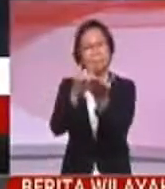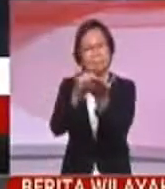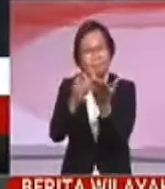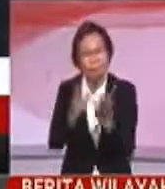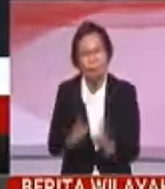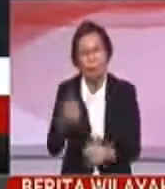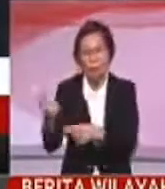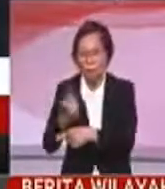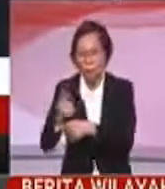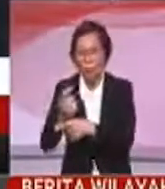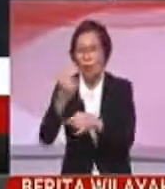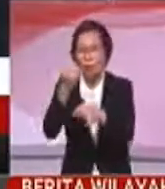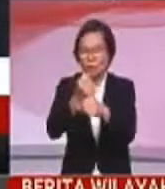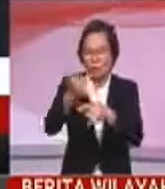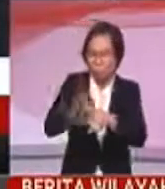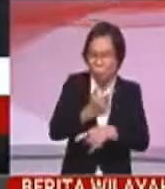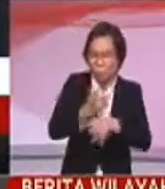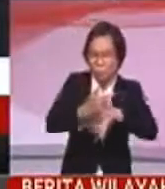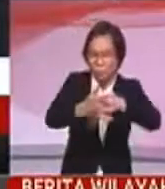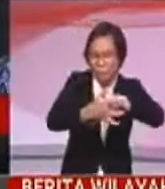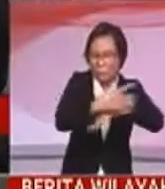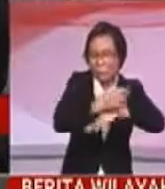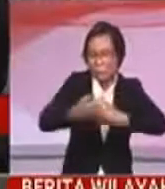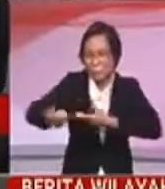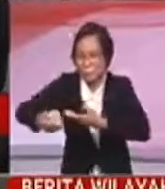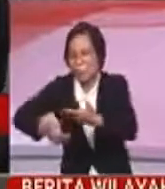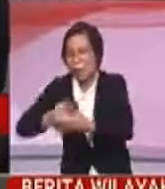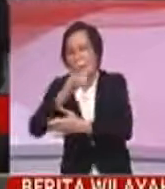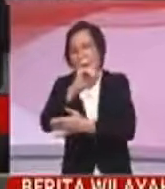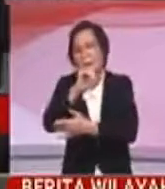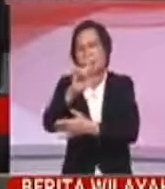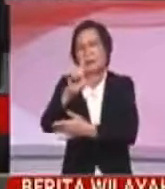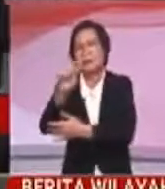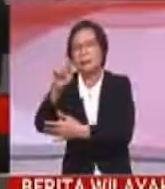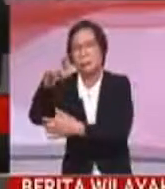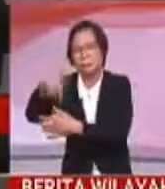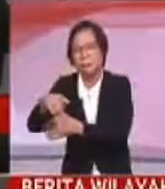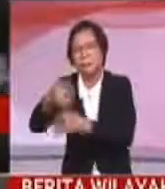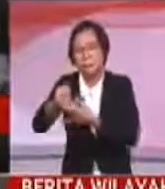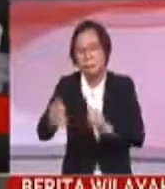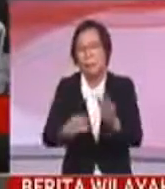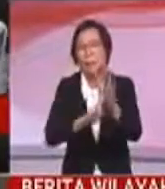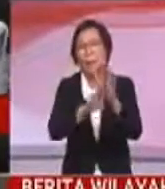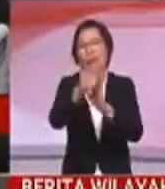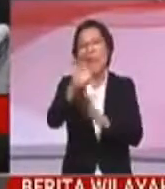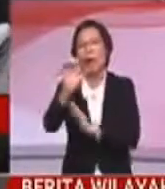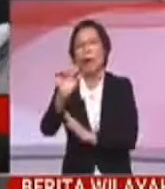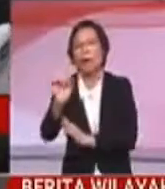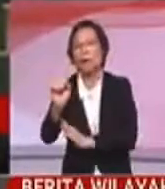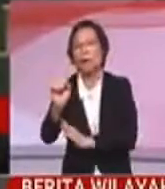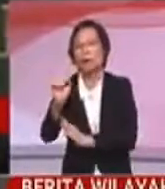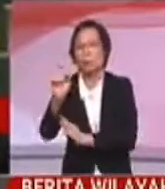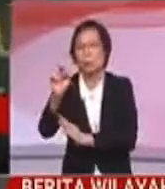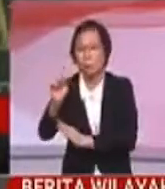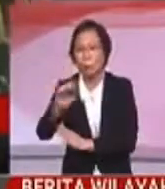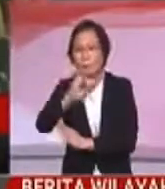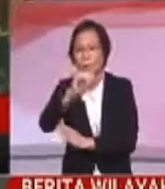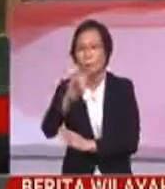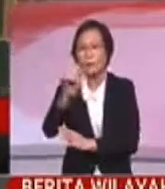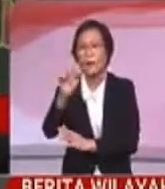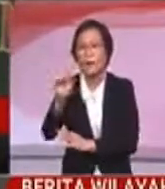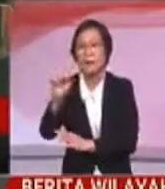bersama pelatih Institut latihan teknik dan Perdagangan hltv jabatan pembangunan sumber manusia jhefy SM dana